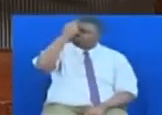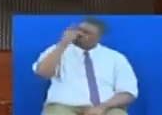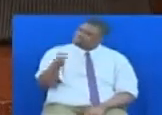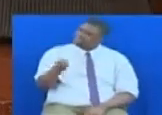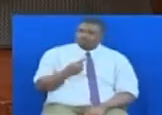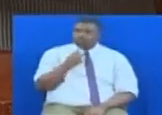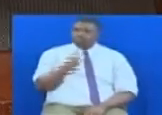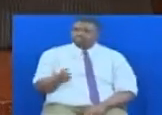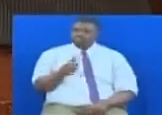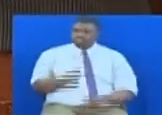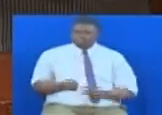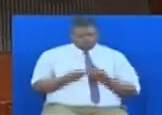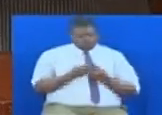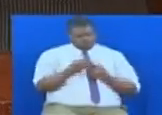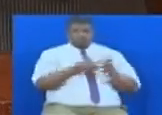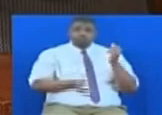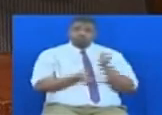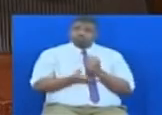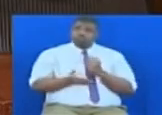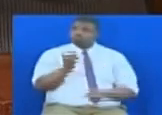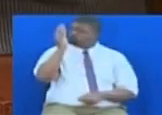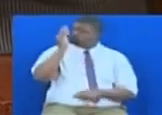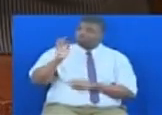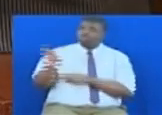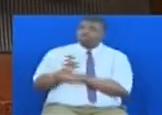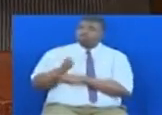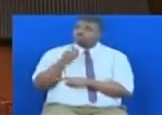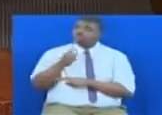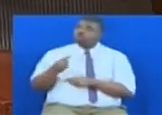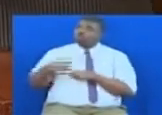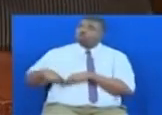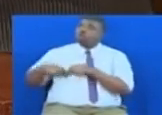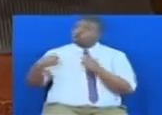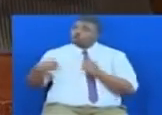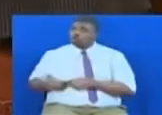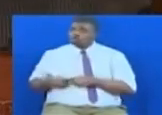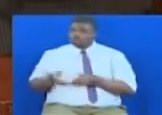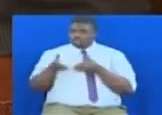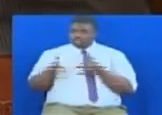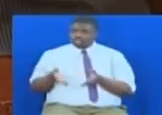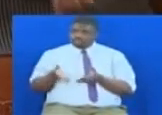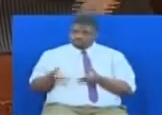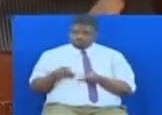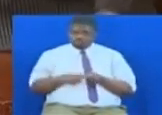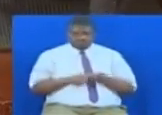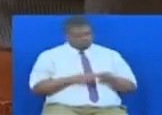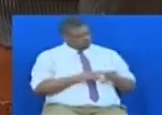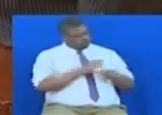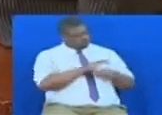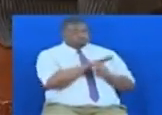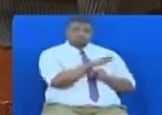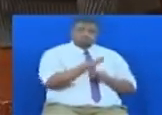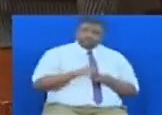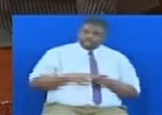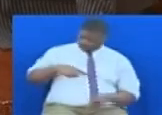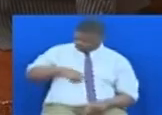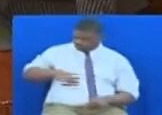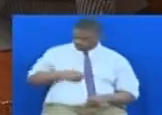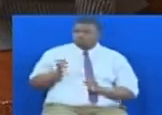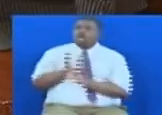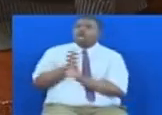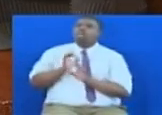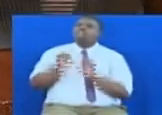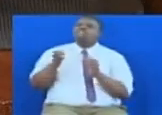Magufuli Mungu amemsimamia, tunasema kwa dhati, kwa sababu leo hii na corona afu ingeingia na kipindupindu, hali ingekuwaje? Ingekuwa mbaya